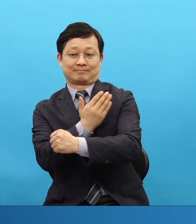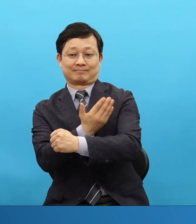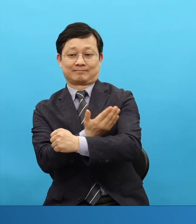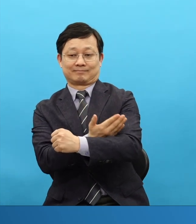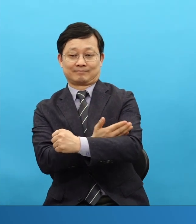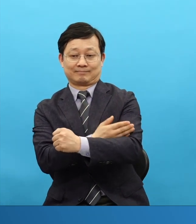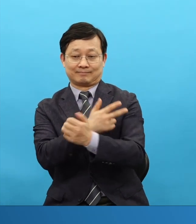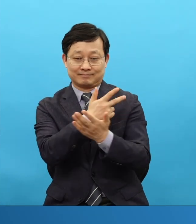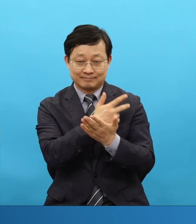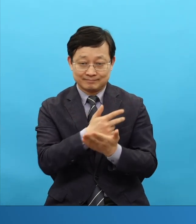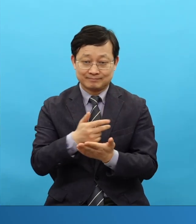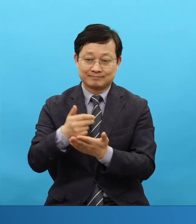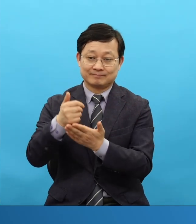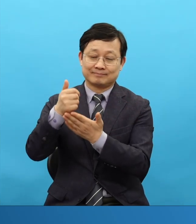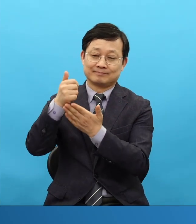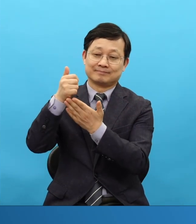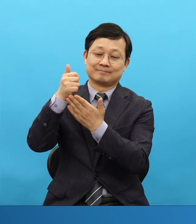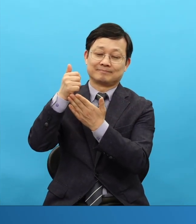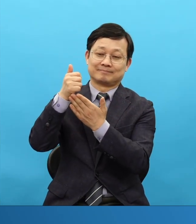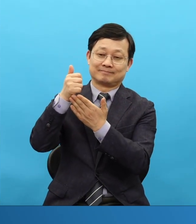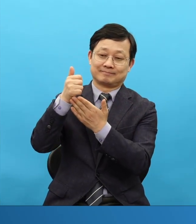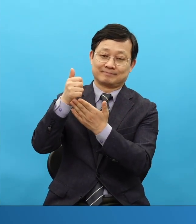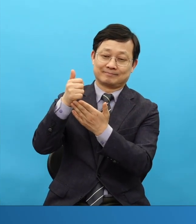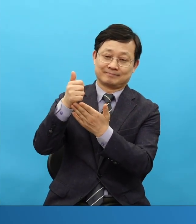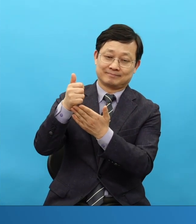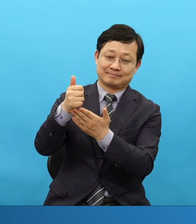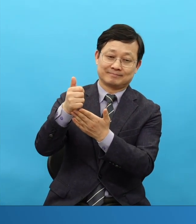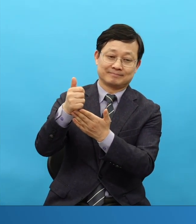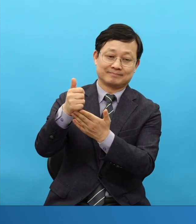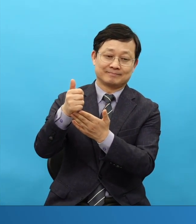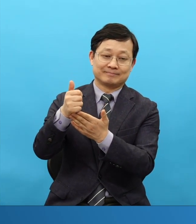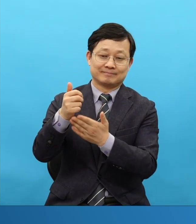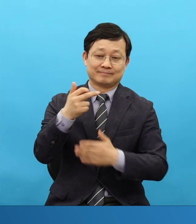능력의 주시로다